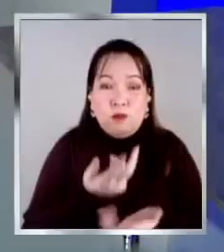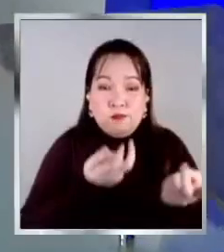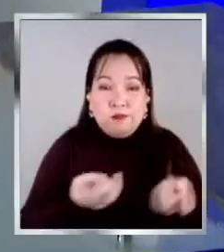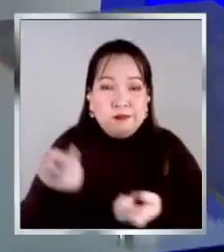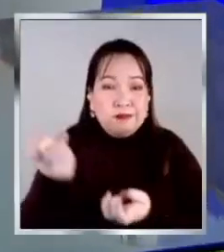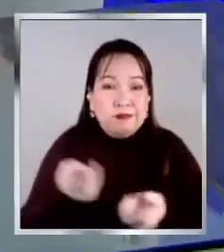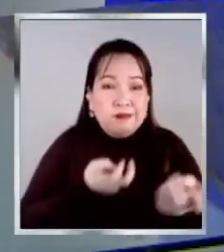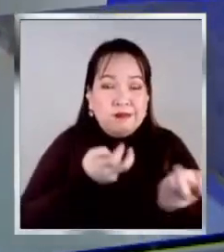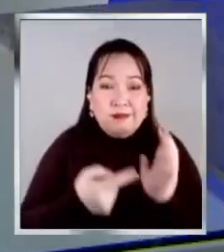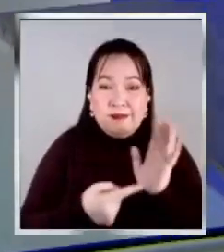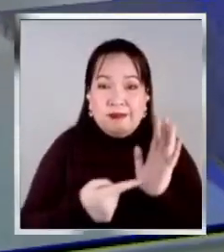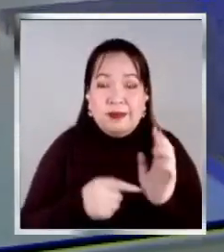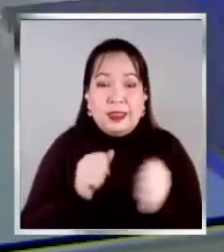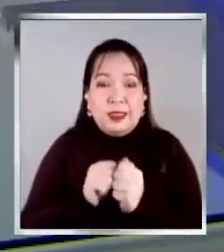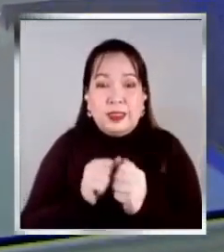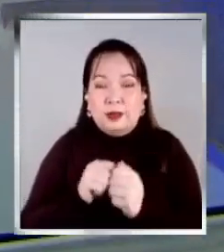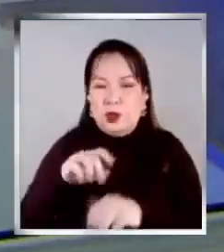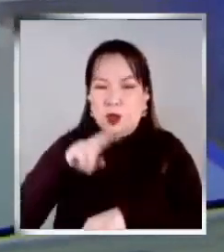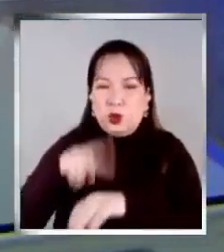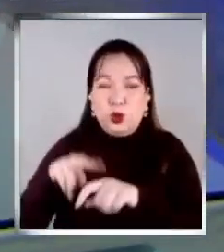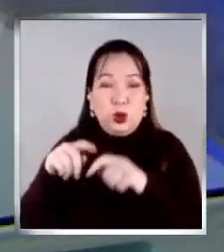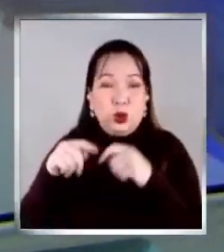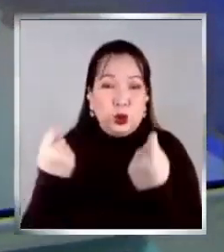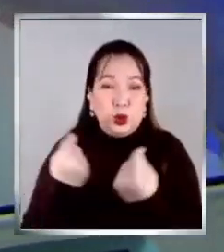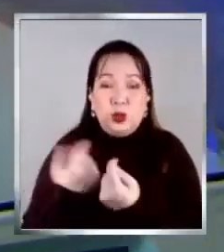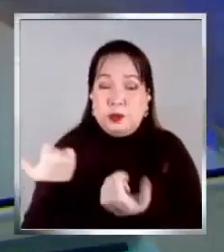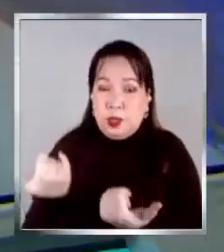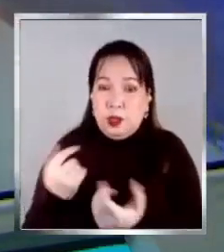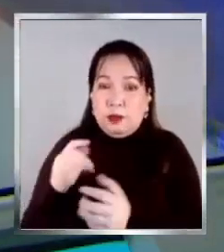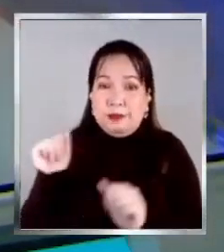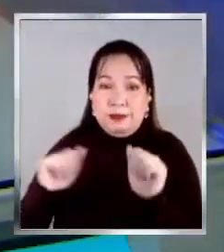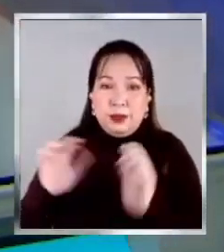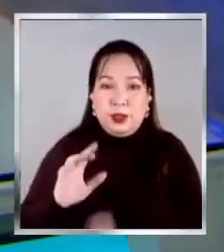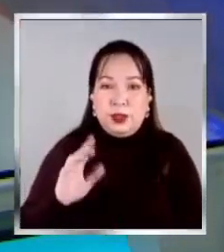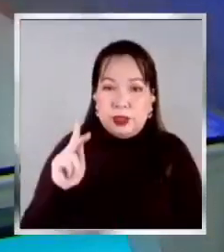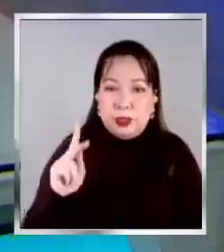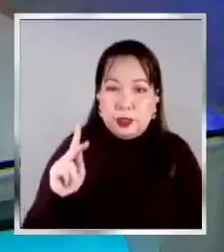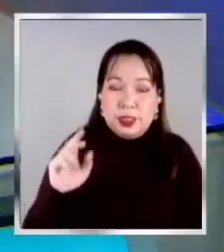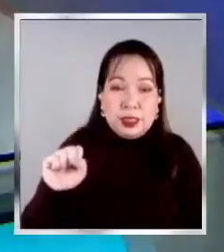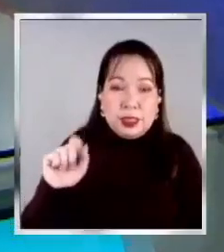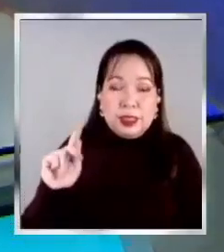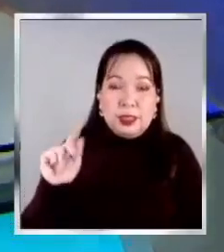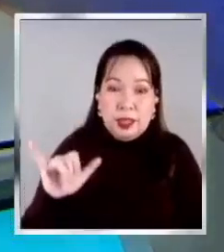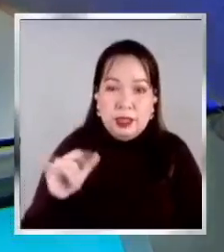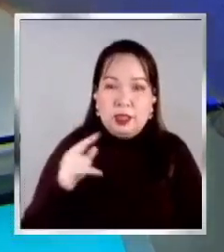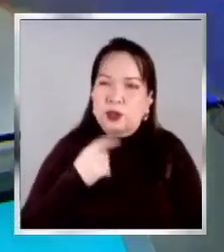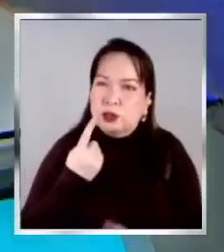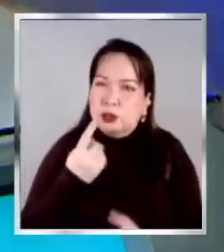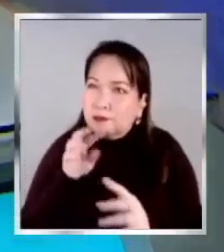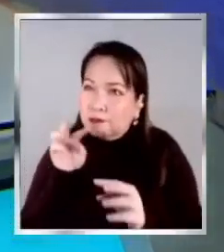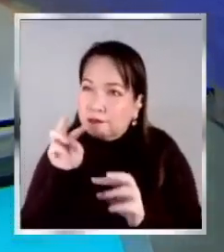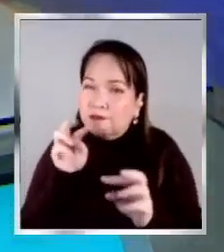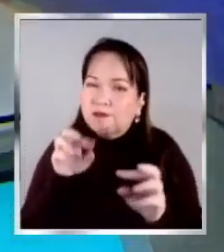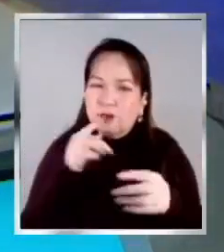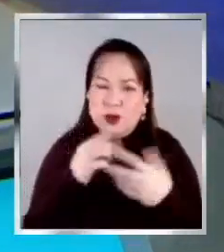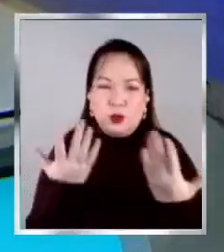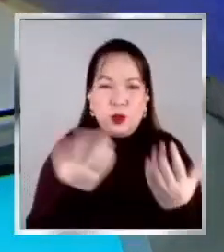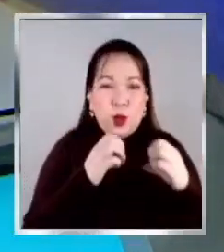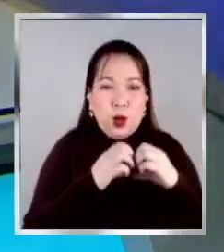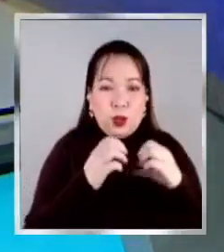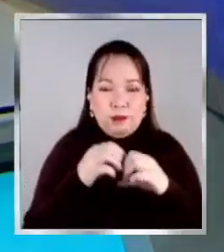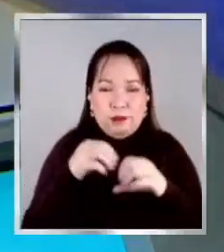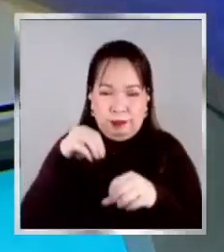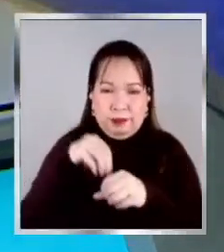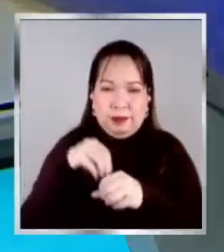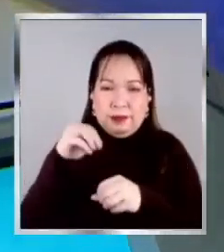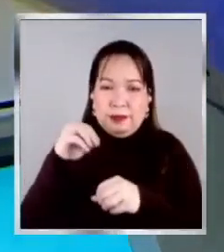niya si national team member at ngayo'y sparkle artist Skye Chua na isa rin sa mga dapat abangan sa upcoming serye na Hearts on Ice. Yan ang chika